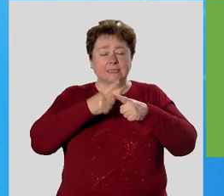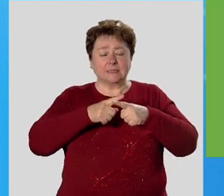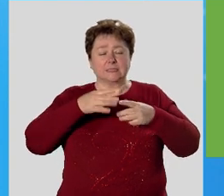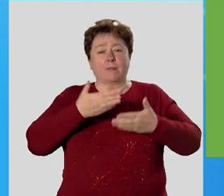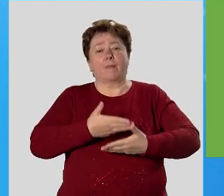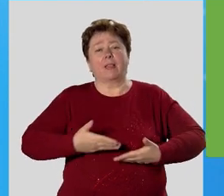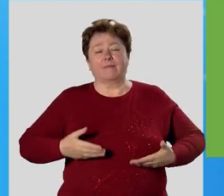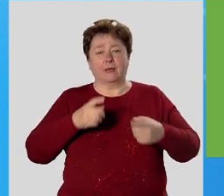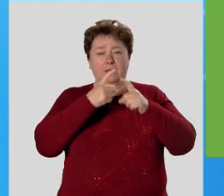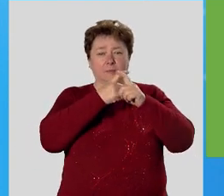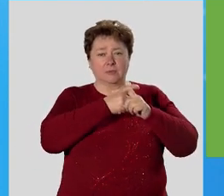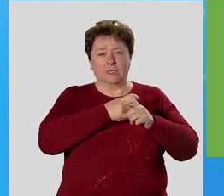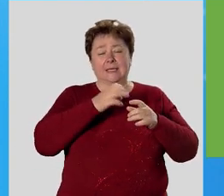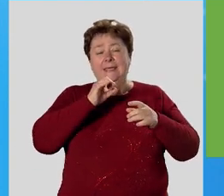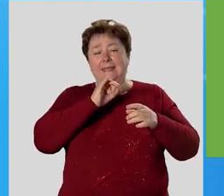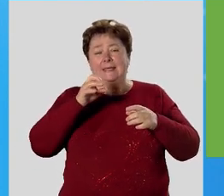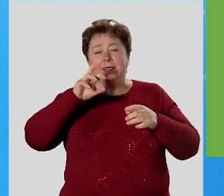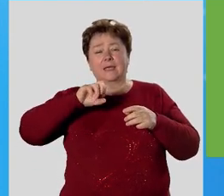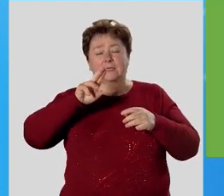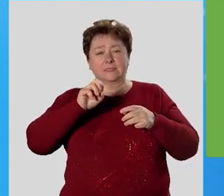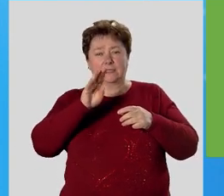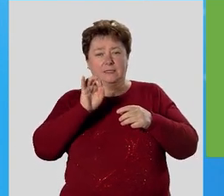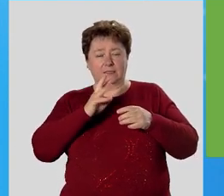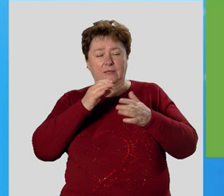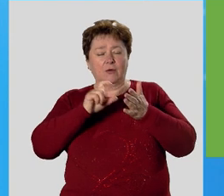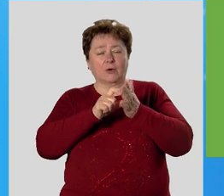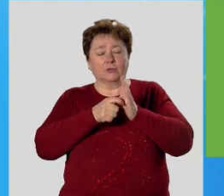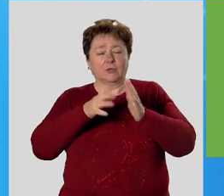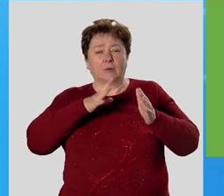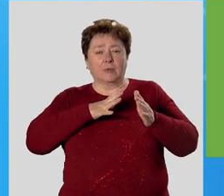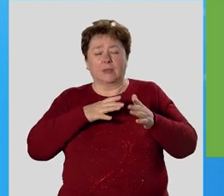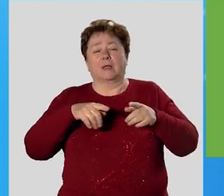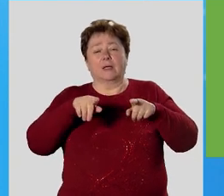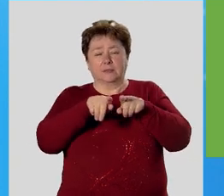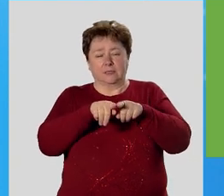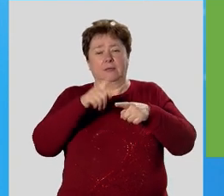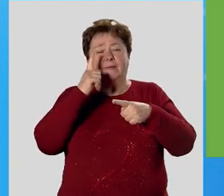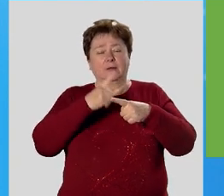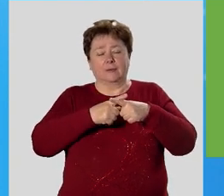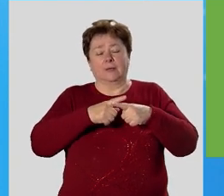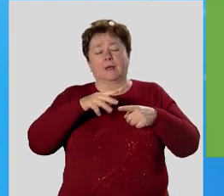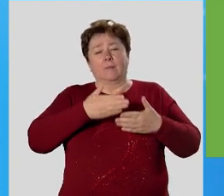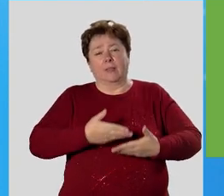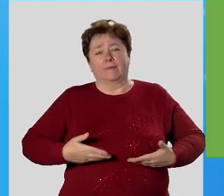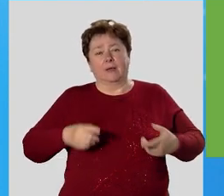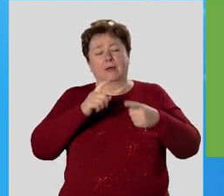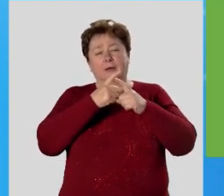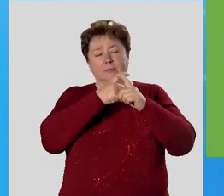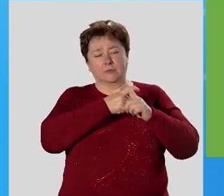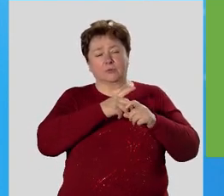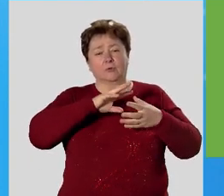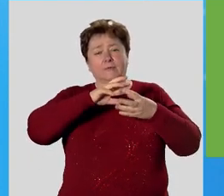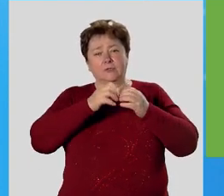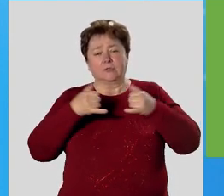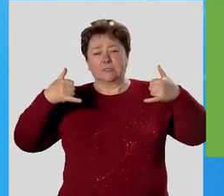X-половая хромосома, и яйцеклетки, у которой также была X-половая хромосома, то в